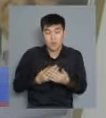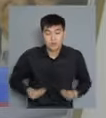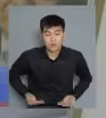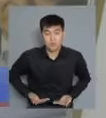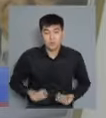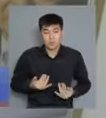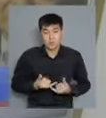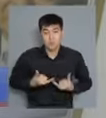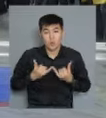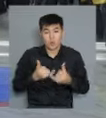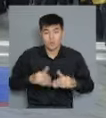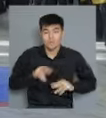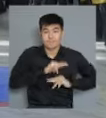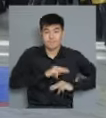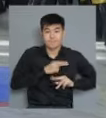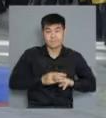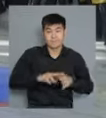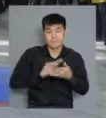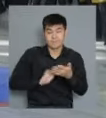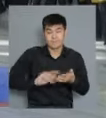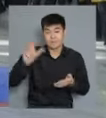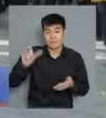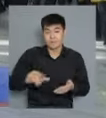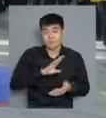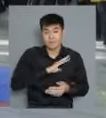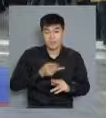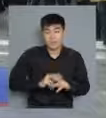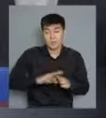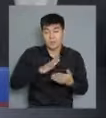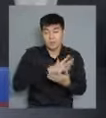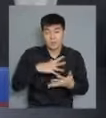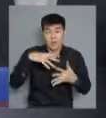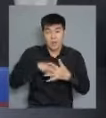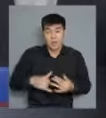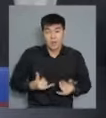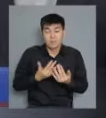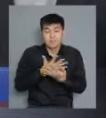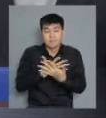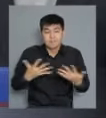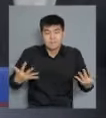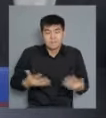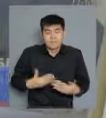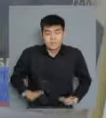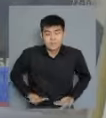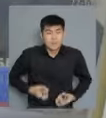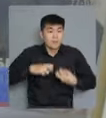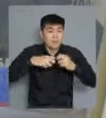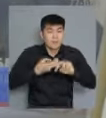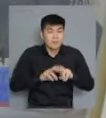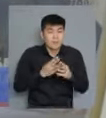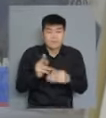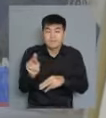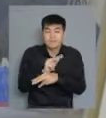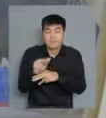служению нации, широко известен как писатель-реалист. Произведения писателя, сумевшего достоверно передать различные жизненные проблемы,